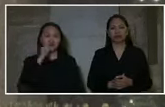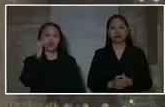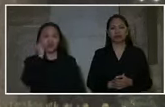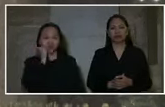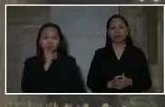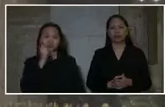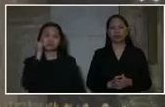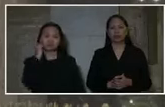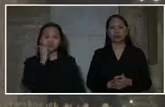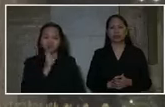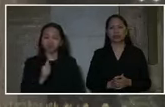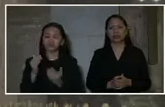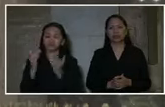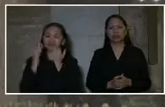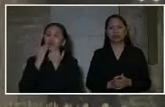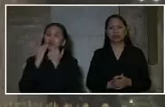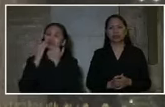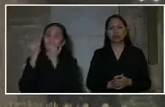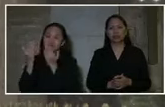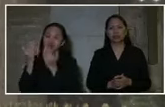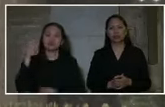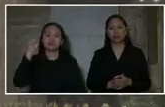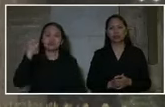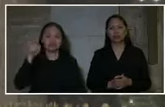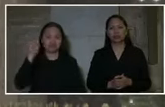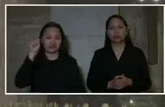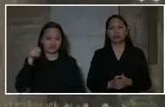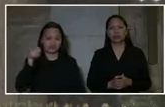laging magpasalamat sa oong ito.